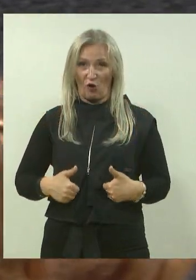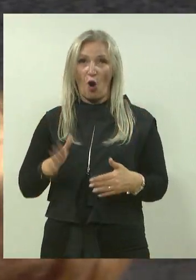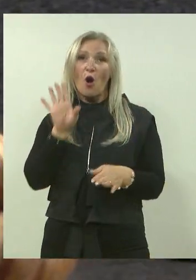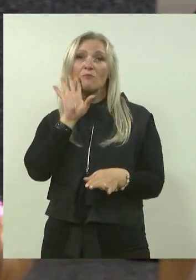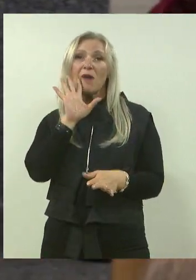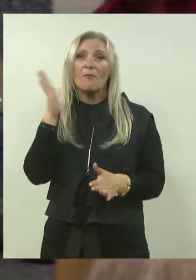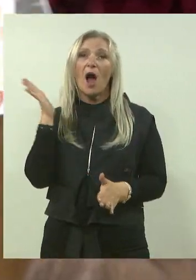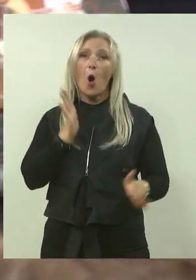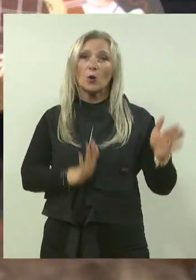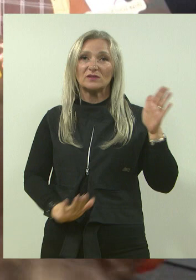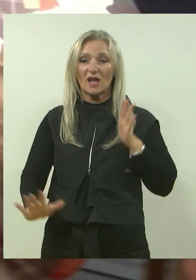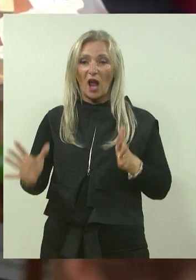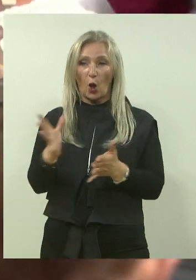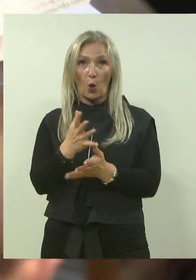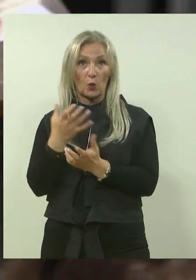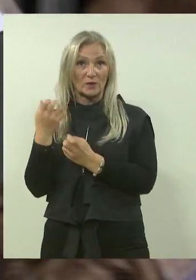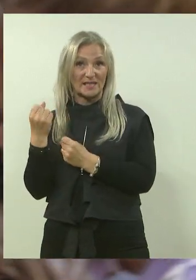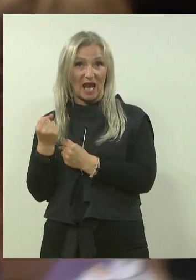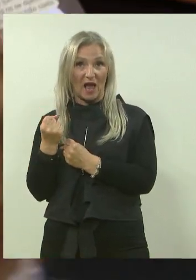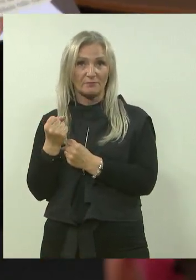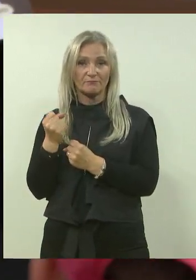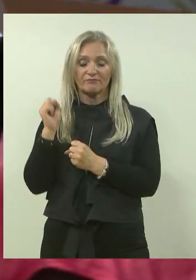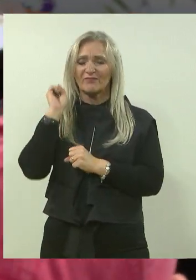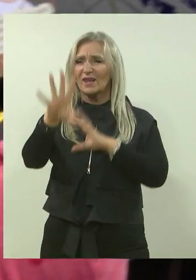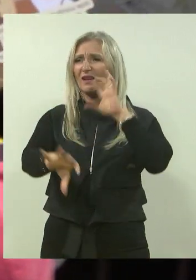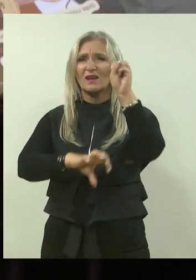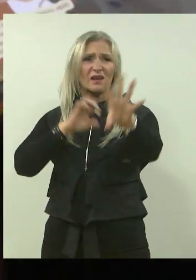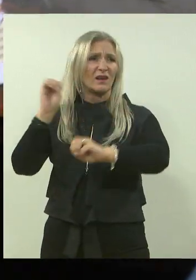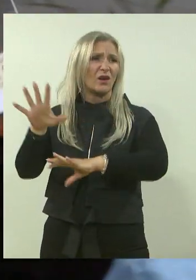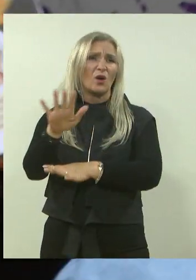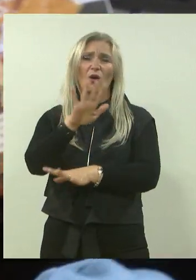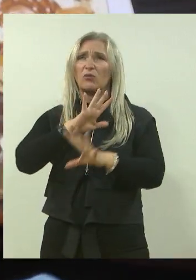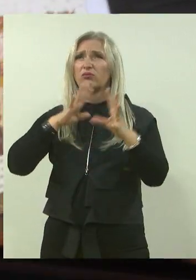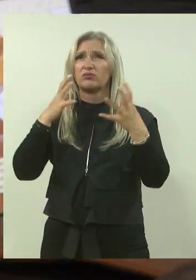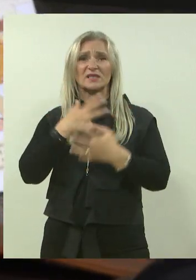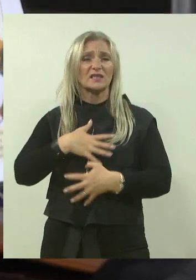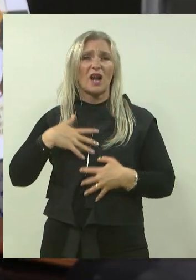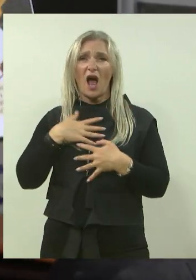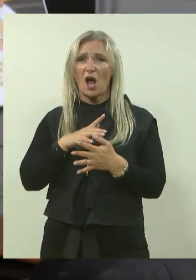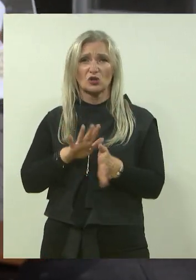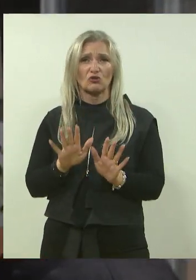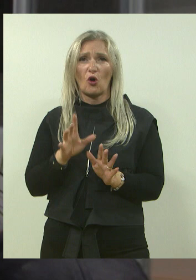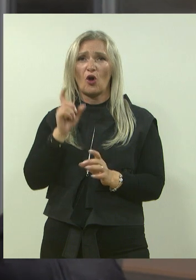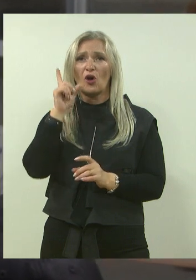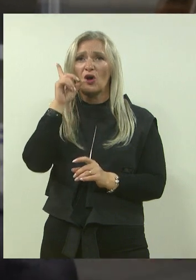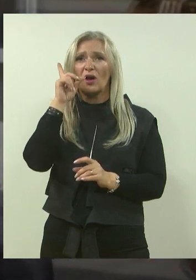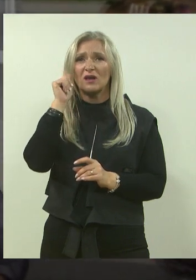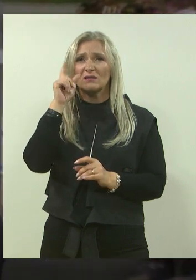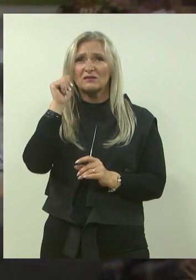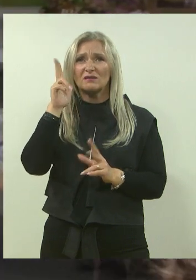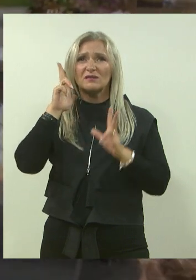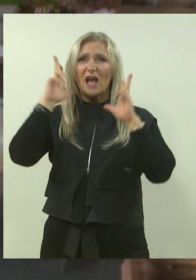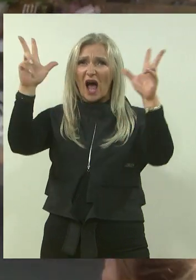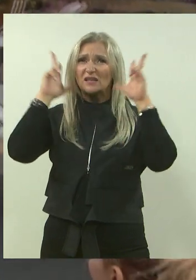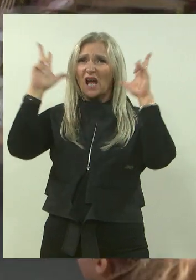zela. Džumbos su veliki napravili mam. Japa je kričal,